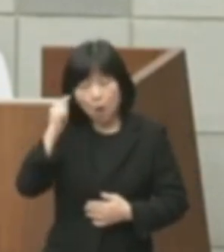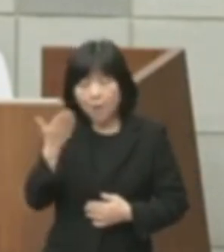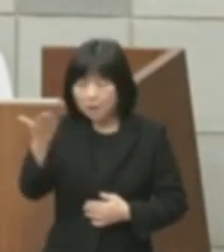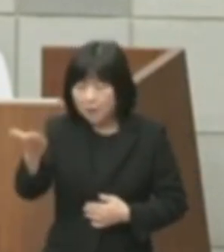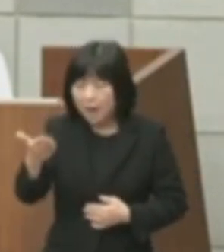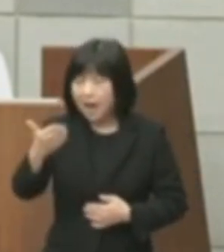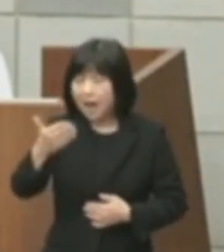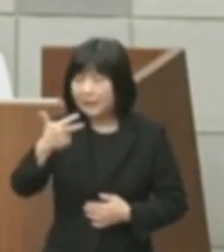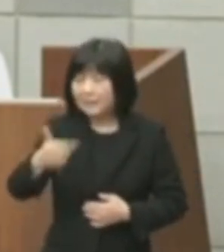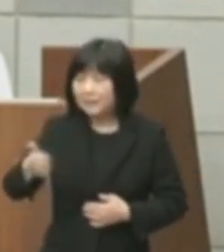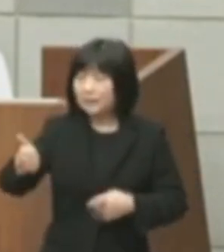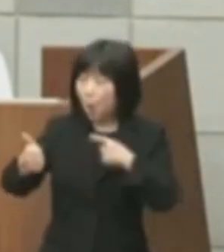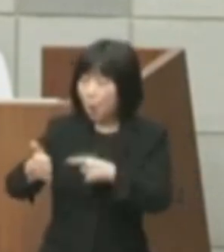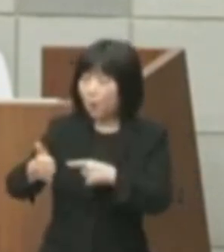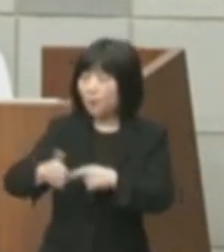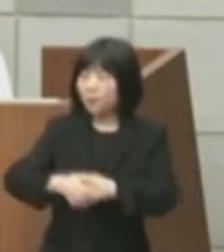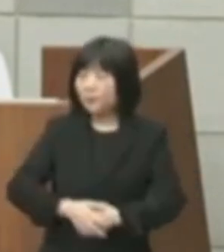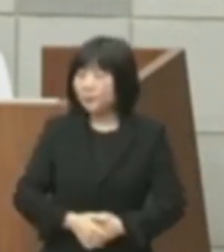泉市長。